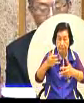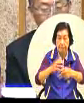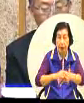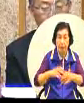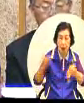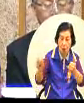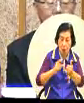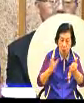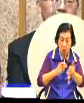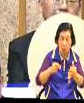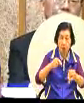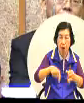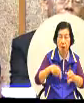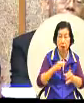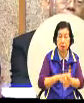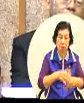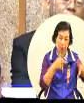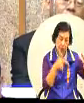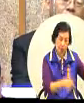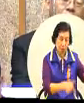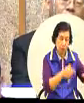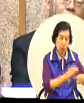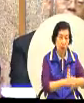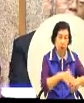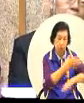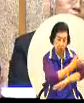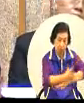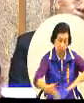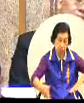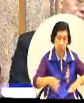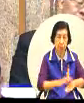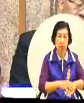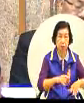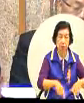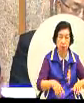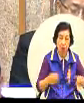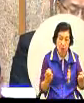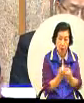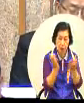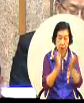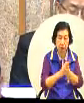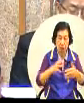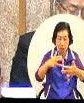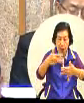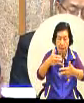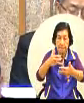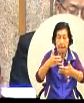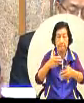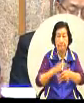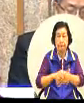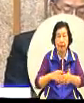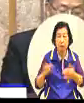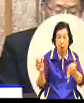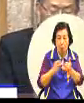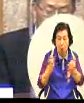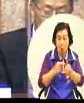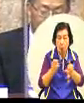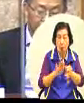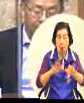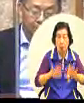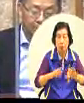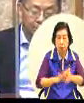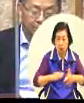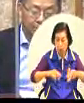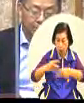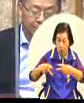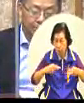道。那东隧道在整个莫拉克台风过后，整个工程都已经造成那个现况环境都已经有很大